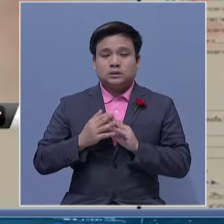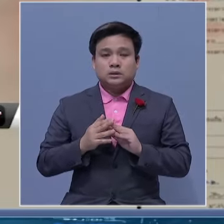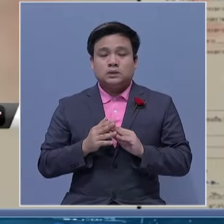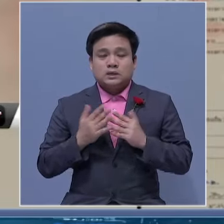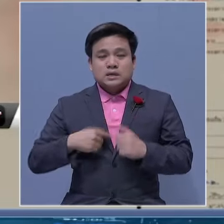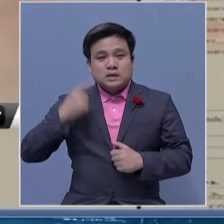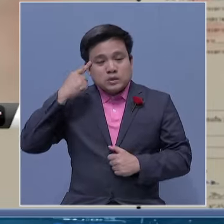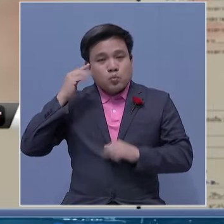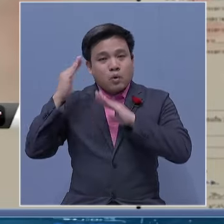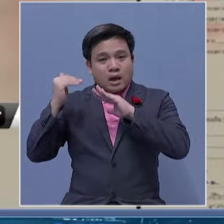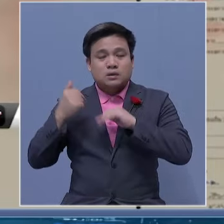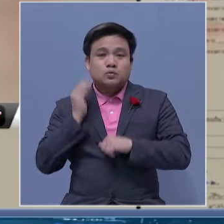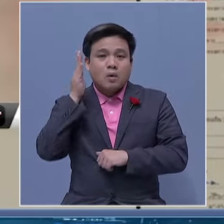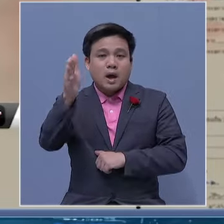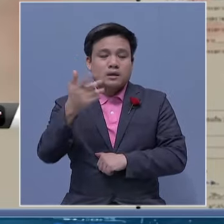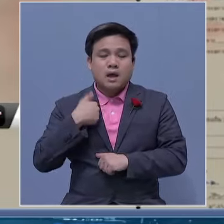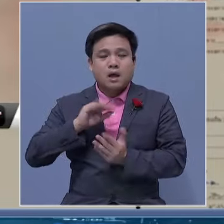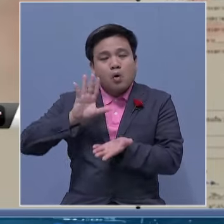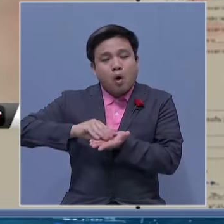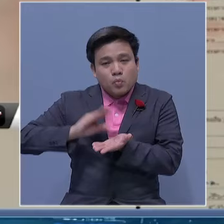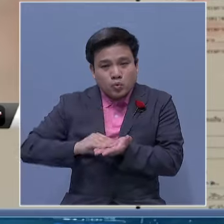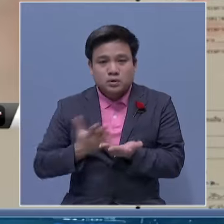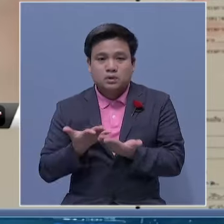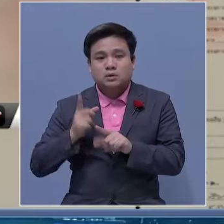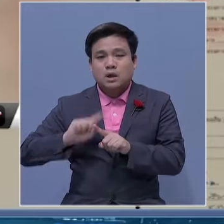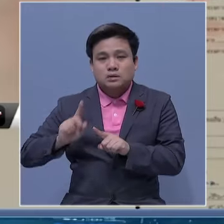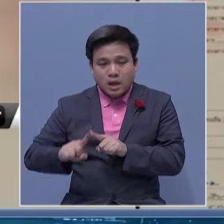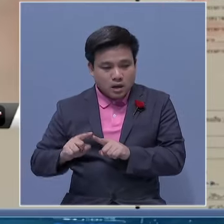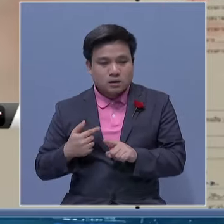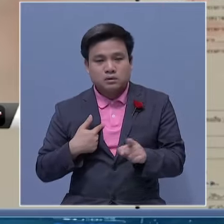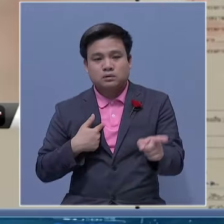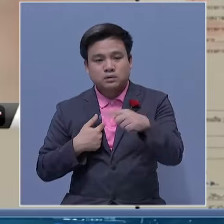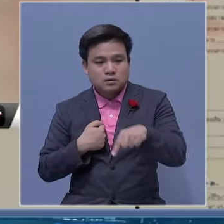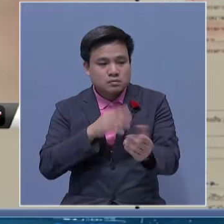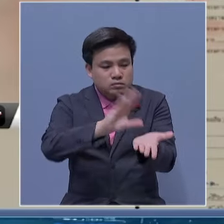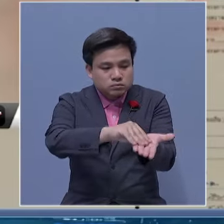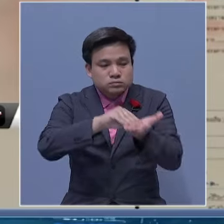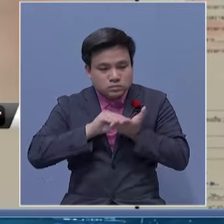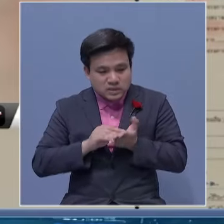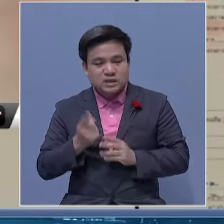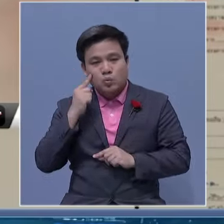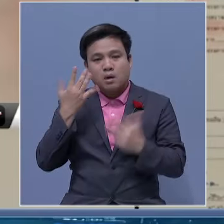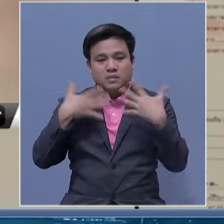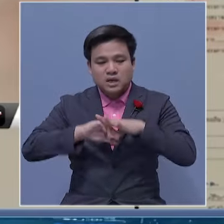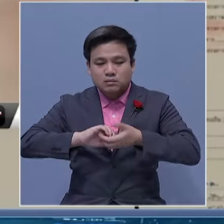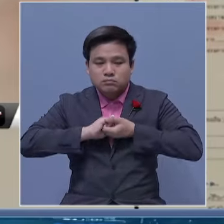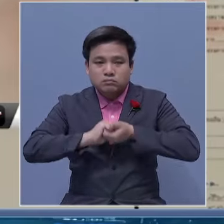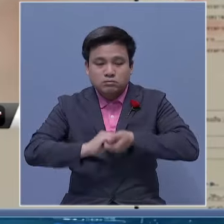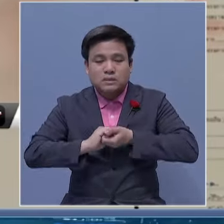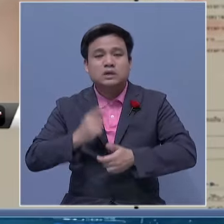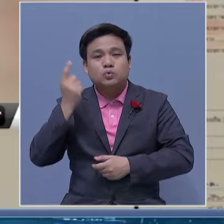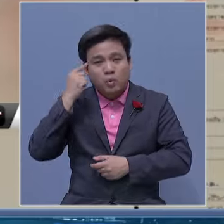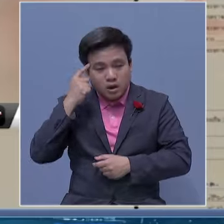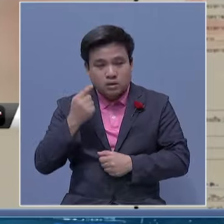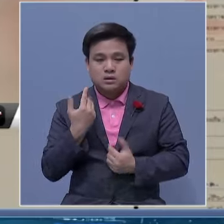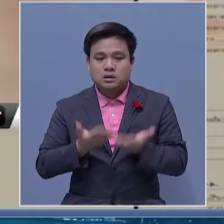นี้การขอข้อมูลข้อเท็จจริงใดๆกับทางกมทมายังหน่วยงานของกองทัพจะได้รับการประสานงานที่แนบแน่นใกล้ชิดรวมทั้งได้